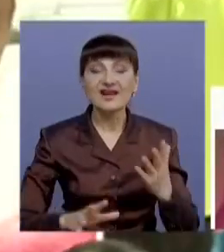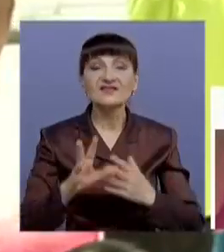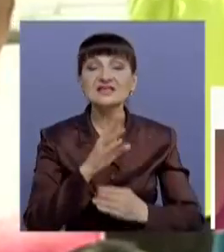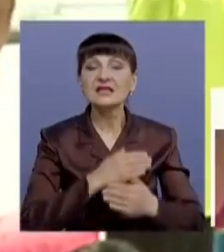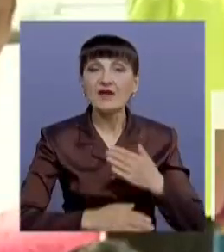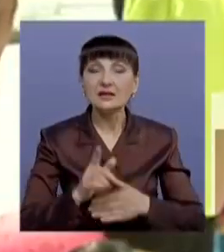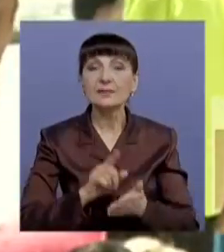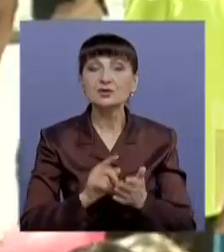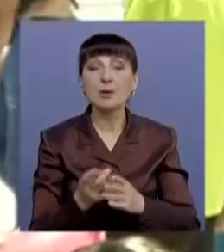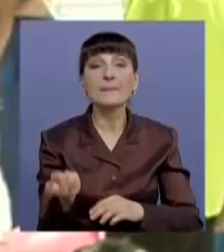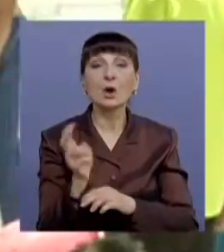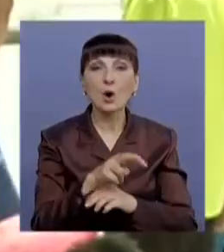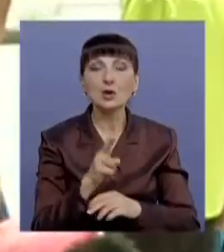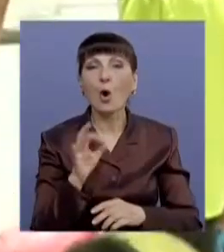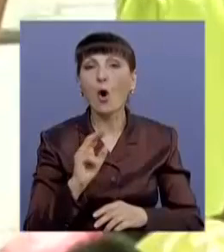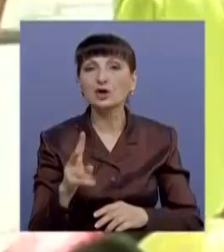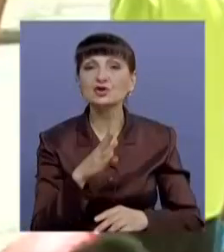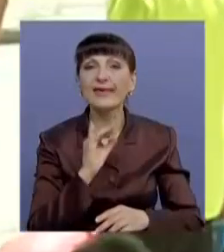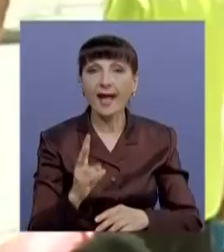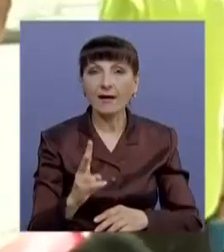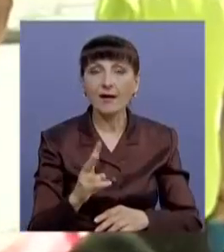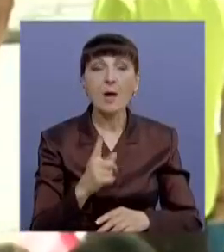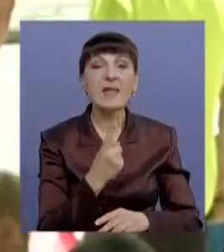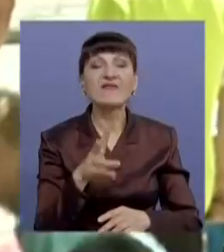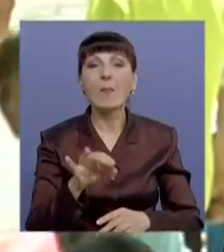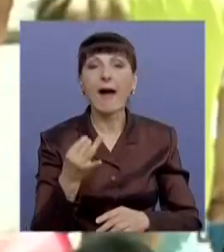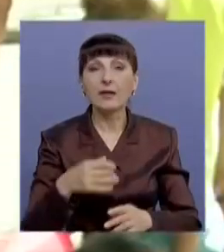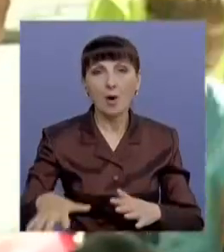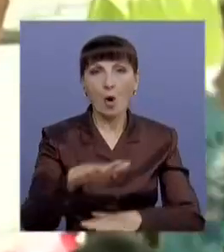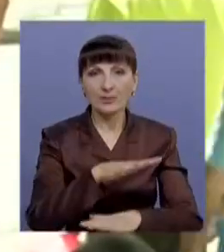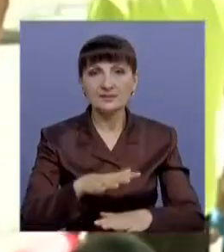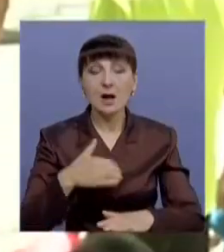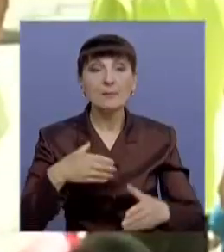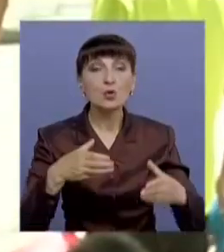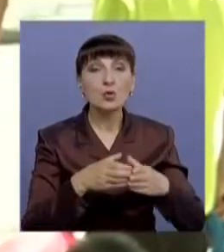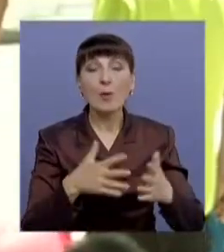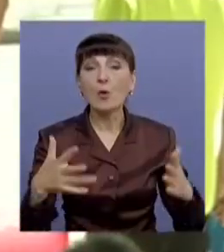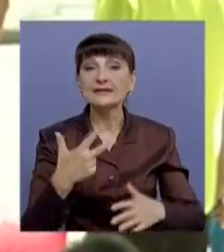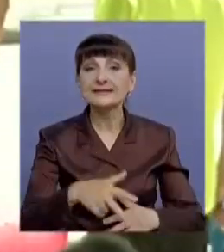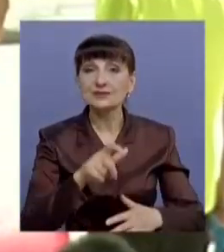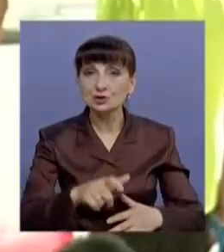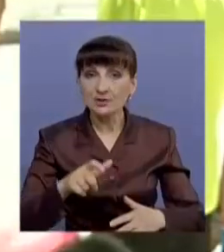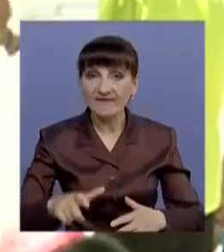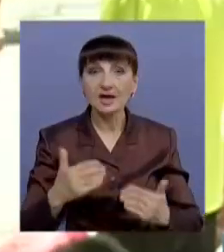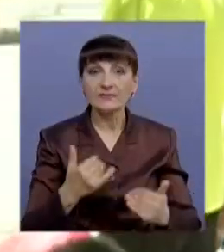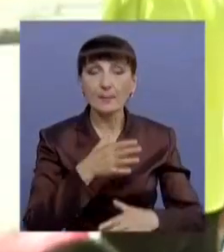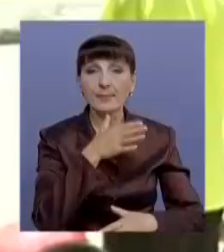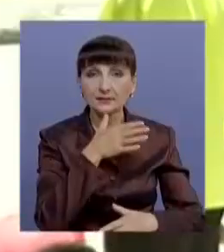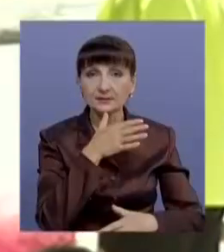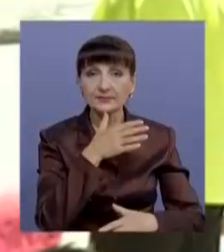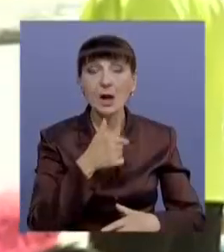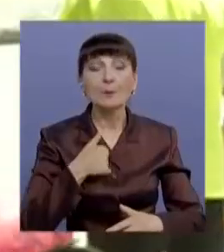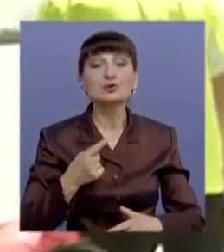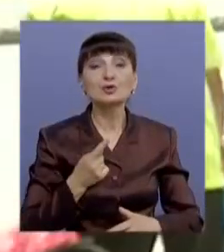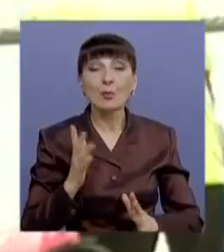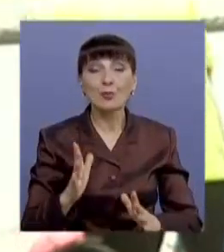инвалиды приходят с КОКЖИЕКа с Первомайки. Мы ими занимаемся в группе более 30 человек на данный момент. То есть мы